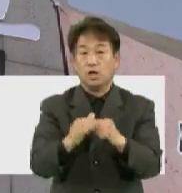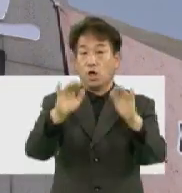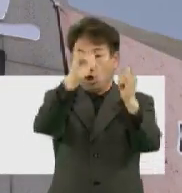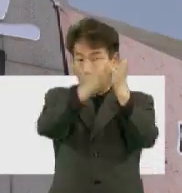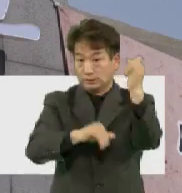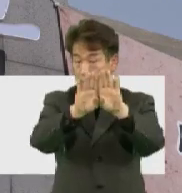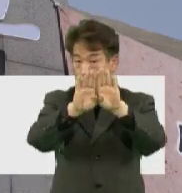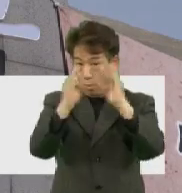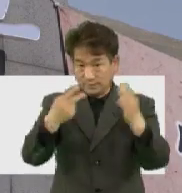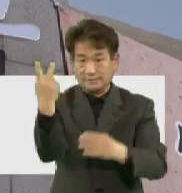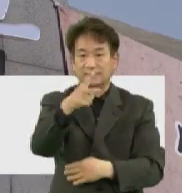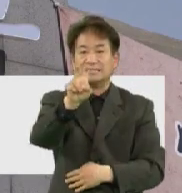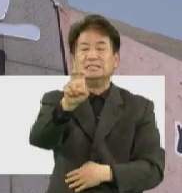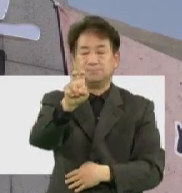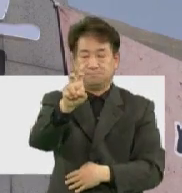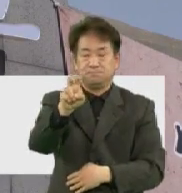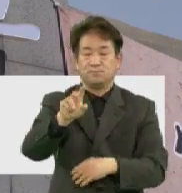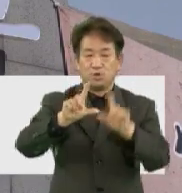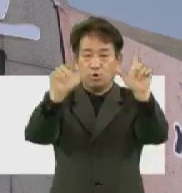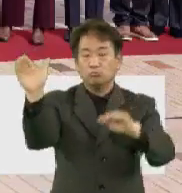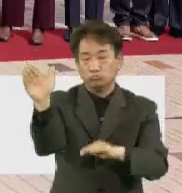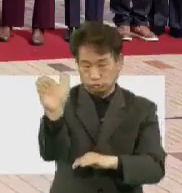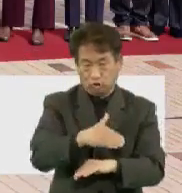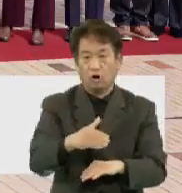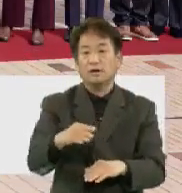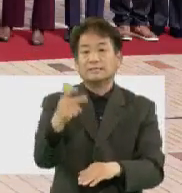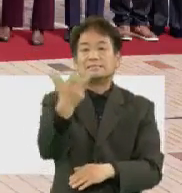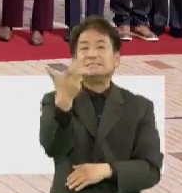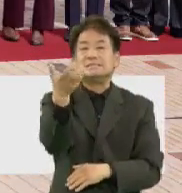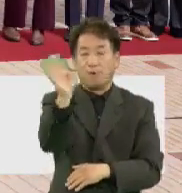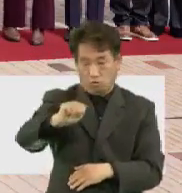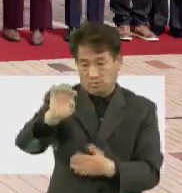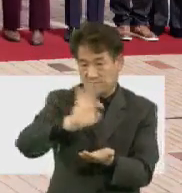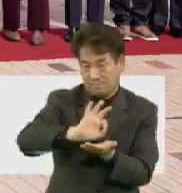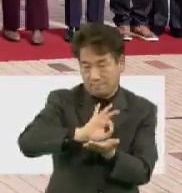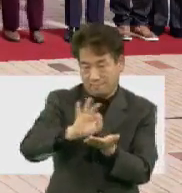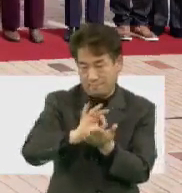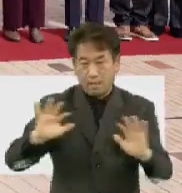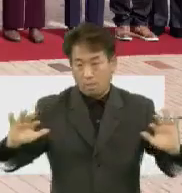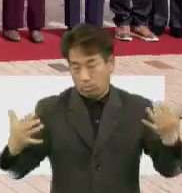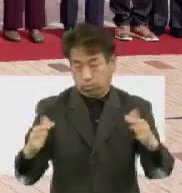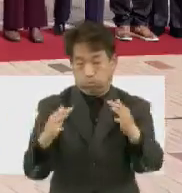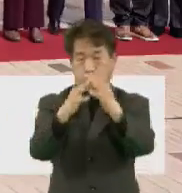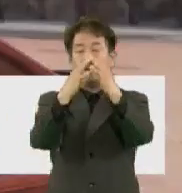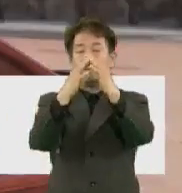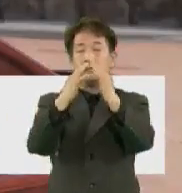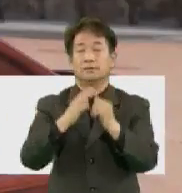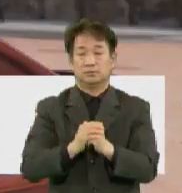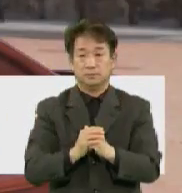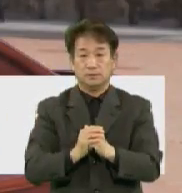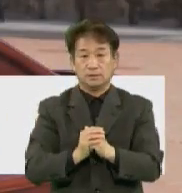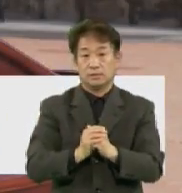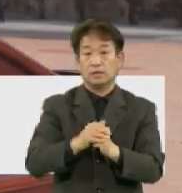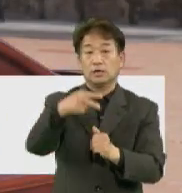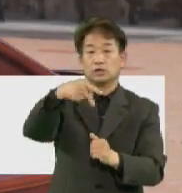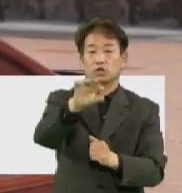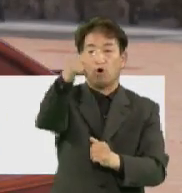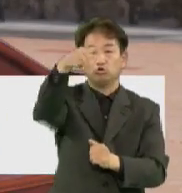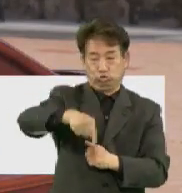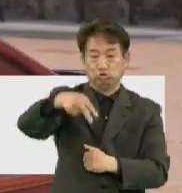지난 2020년부터 총 사업비 70억원을 들여 염 면접 917 제곱미터 규모로 조성돼 쓰며 성주사 의